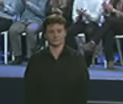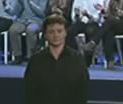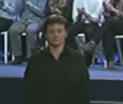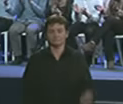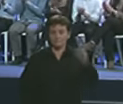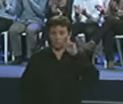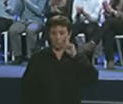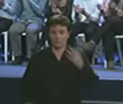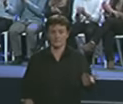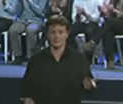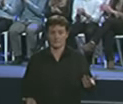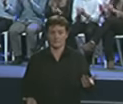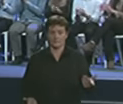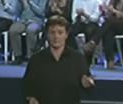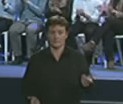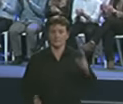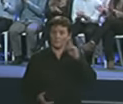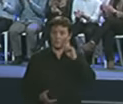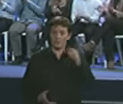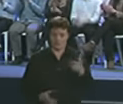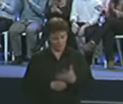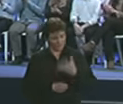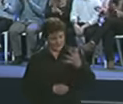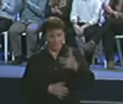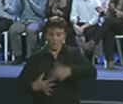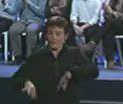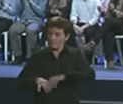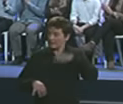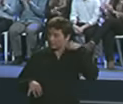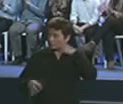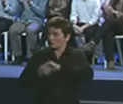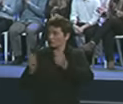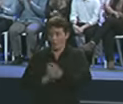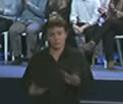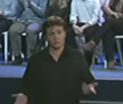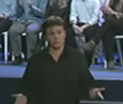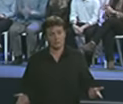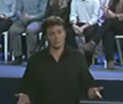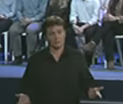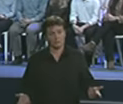Pourquoi? Parce que, Monsieur Hollande, dans 5 ans, la Turquie aura changé d'adresse.